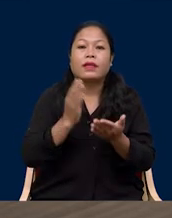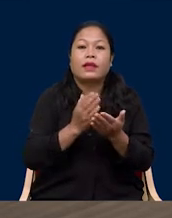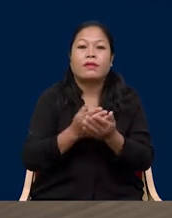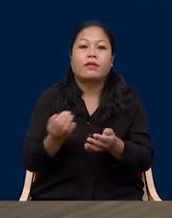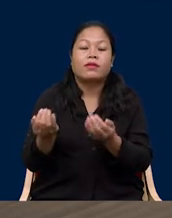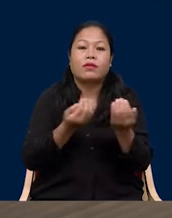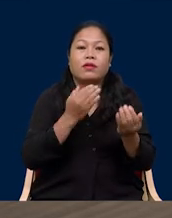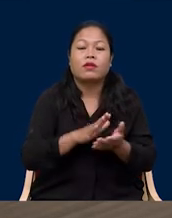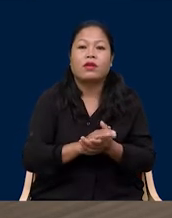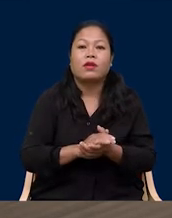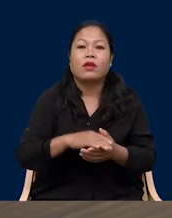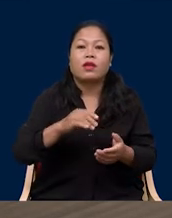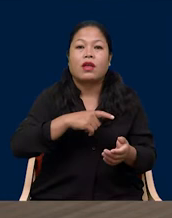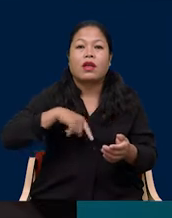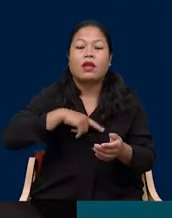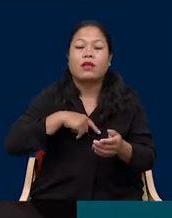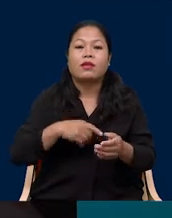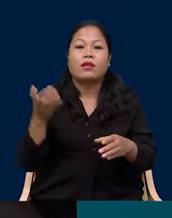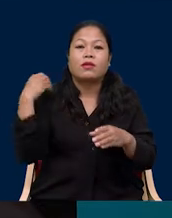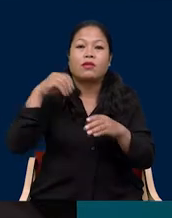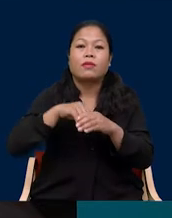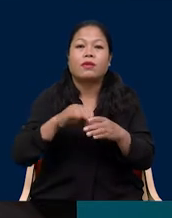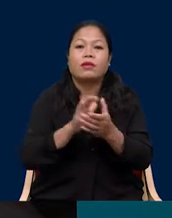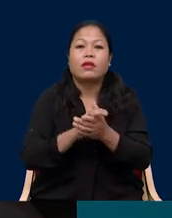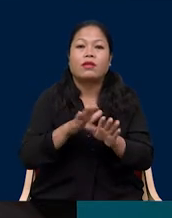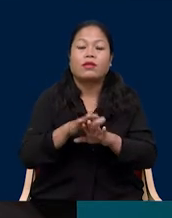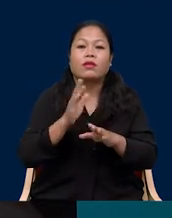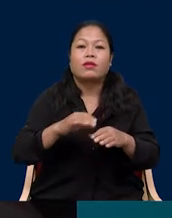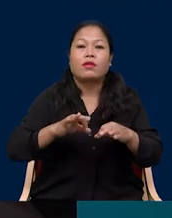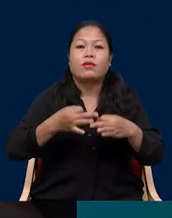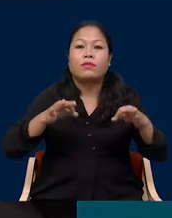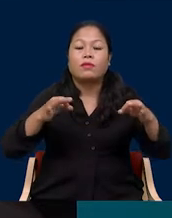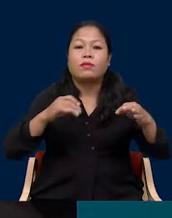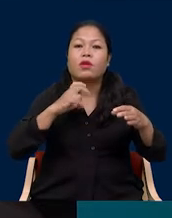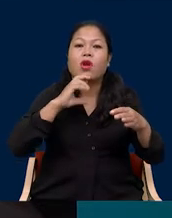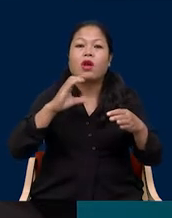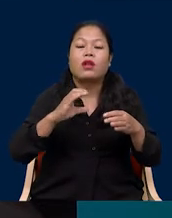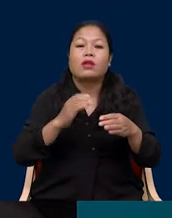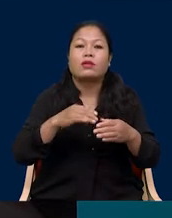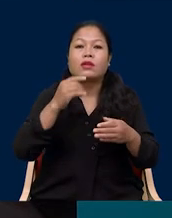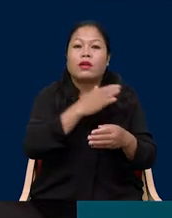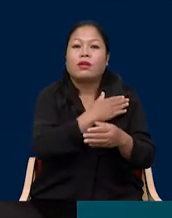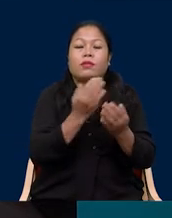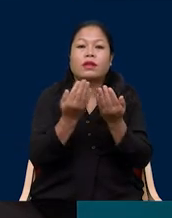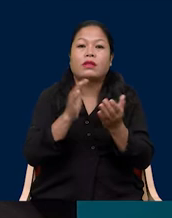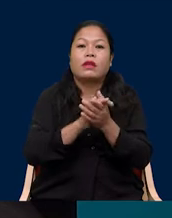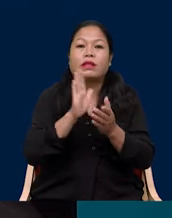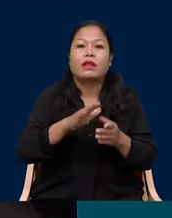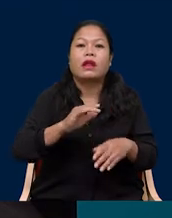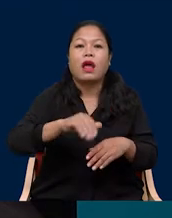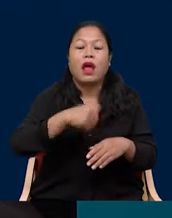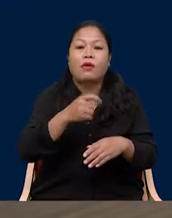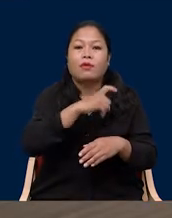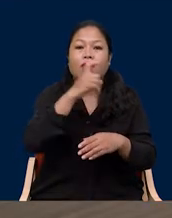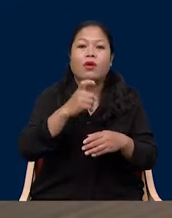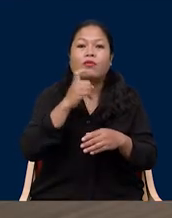पनि हुनुहुन्छ, कार्यक्रममा स्वागत छ आयुषाजी। त्यसै गरी हामीसँग सहभागी साथीहरू पनि हुनुहुन्छ, विभिन्न कलेजका विद्यार्थीहरू र पत्रकार साथीहरू